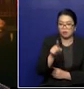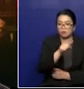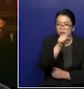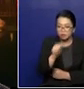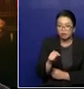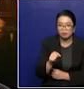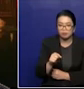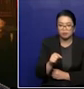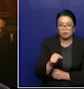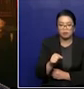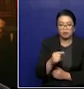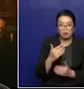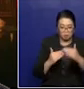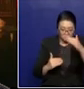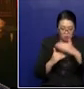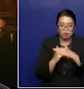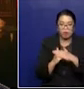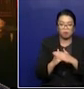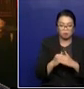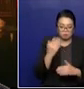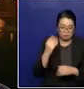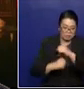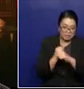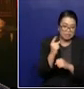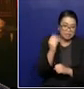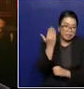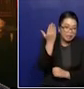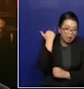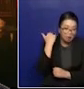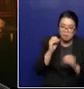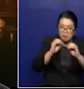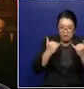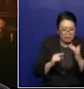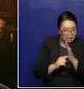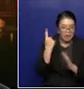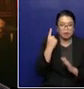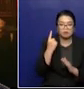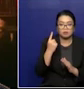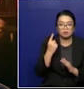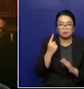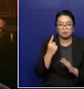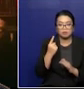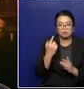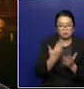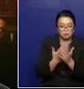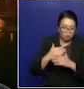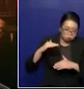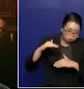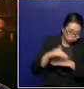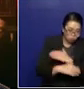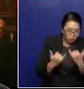ในรอบ20ปีจริงนะฮะแต่ท่านดูสีแดงที่ขีดเอาไว้ฮะจีนมหามิตรของเราที่ท่านไปซื้อเรือดำน้ำเข้าม